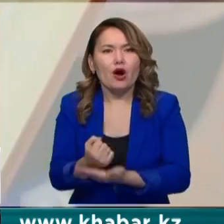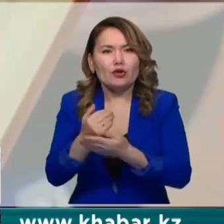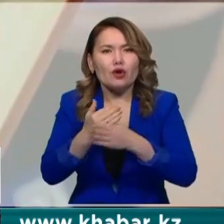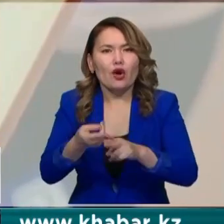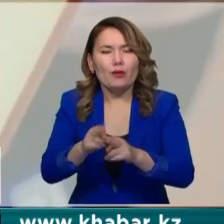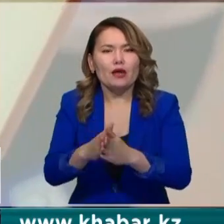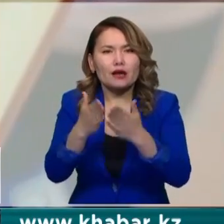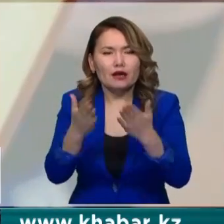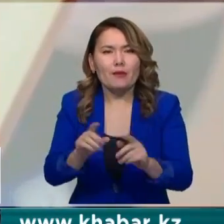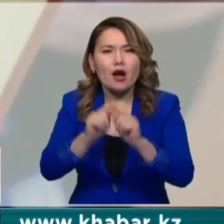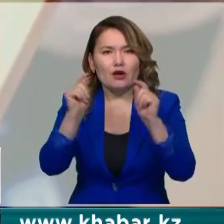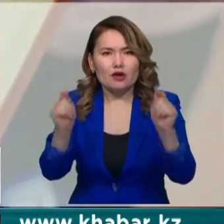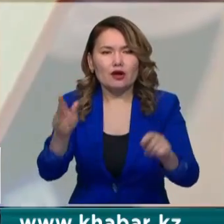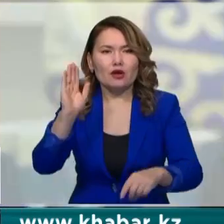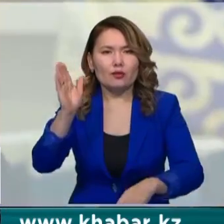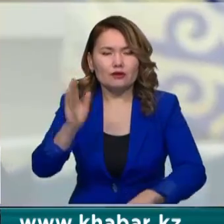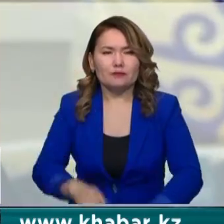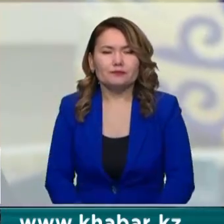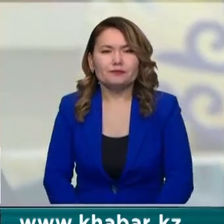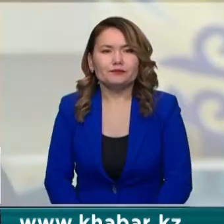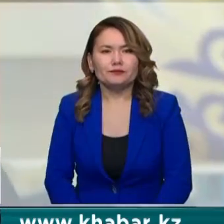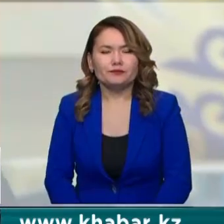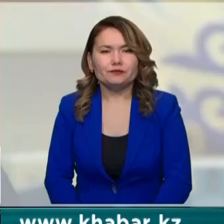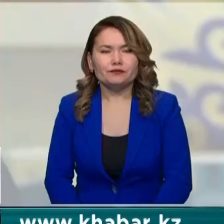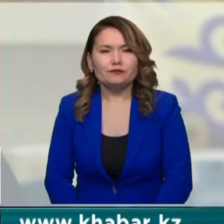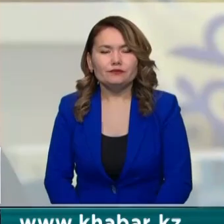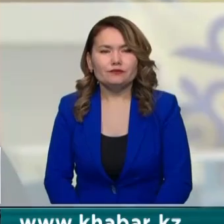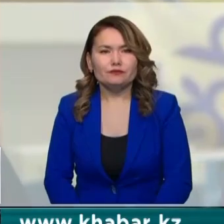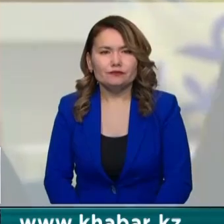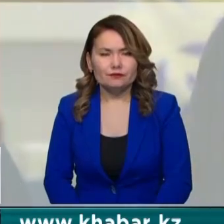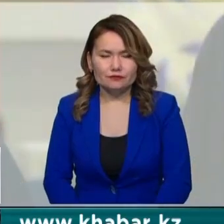бұл кітаптың ресми тұсаукесері өтеді.